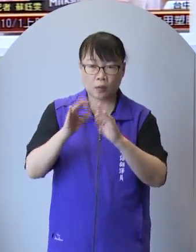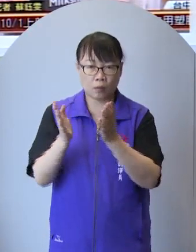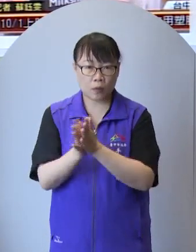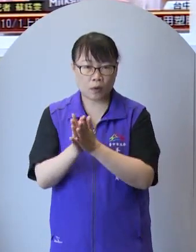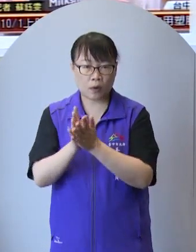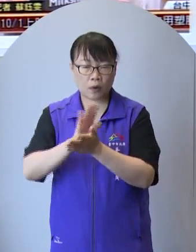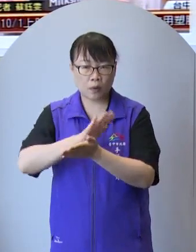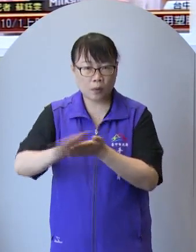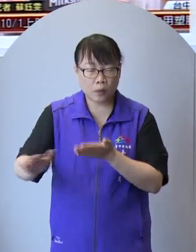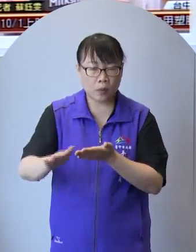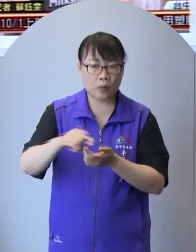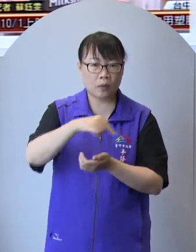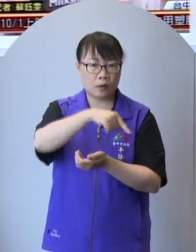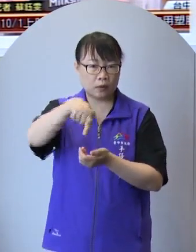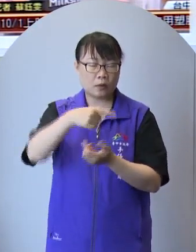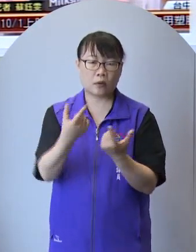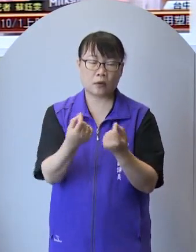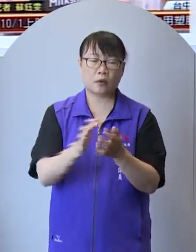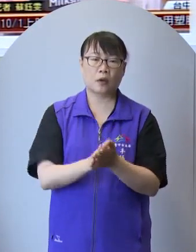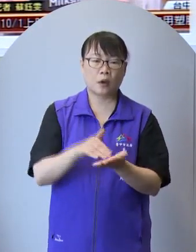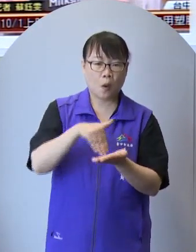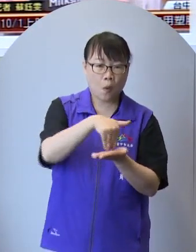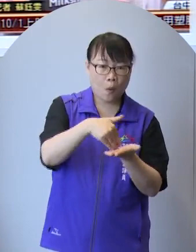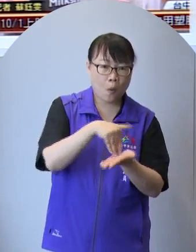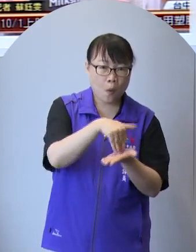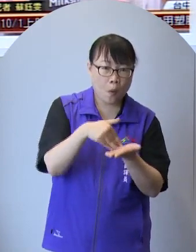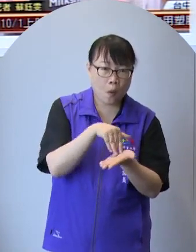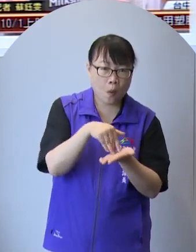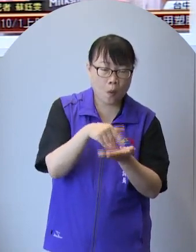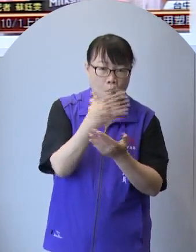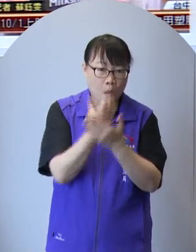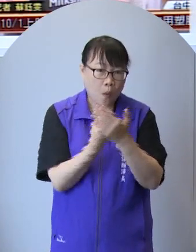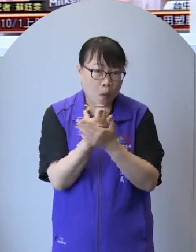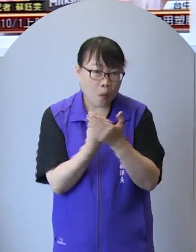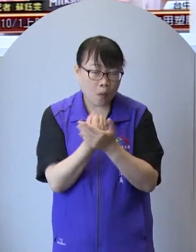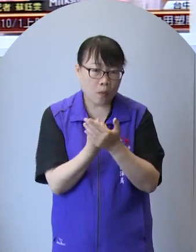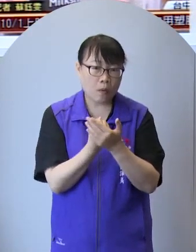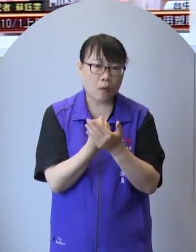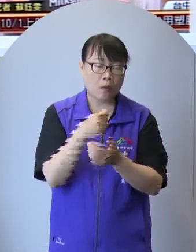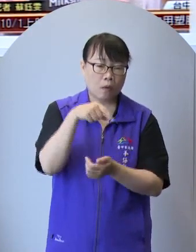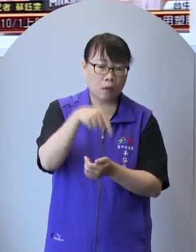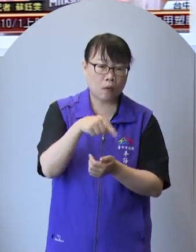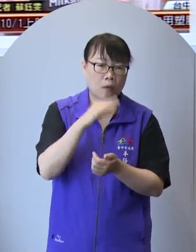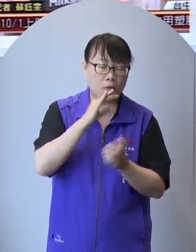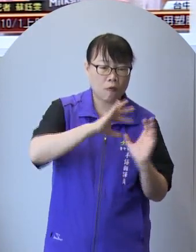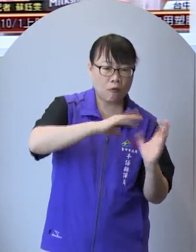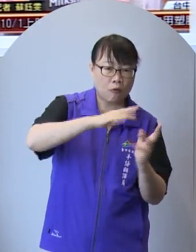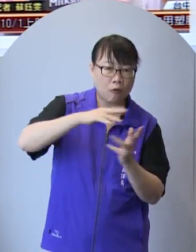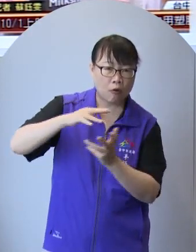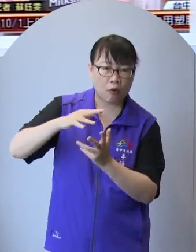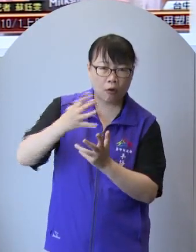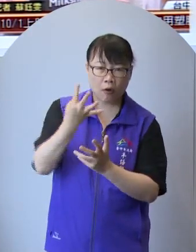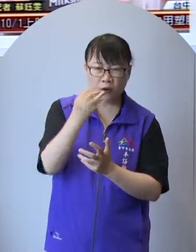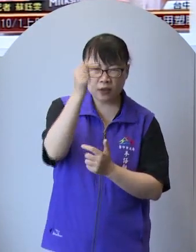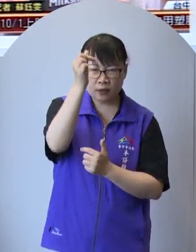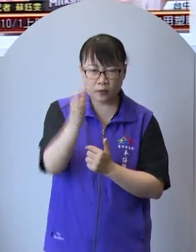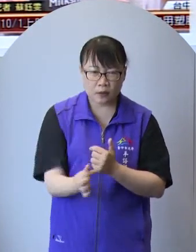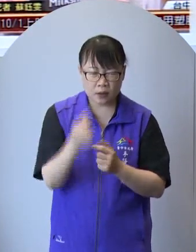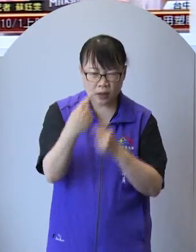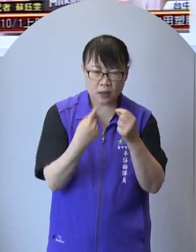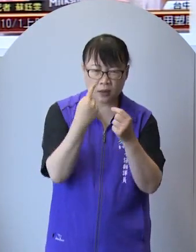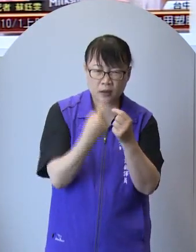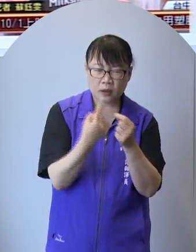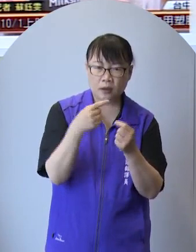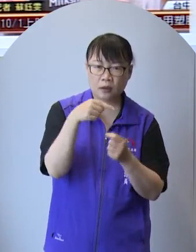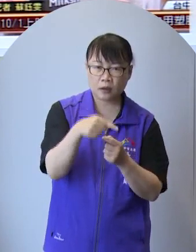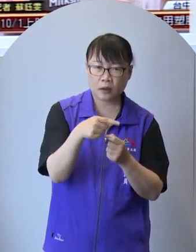原则上，因为塑胶的生命周期啊，它原来是我们储存在地球几亿年的这些所谓的石化燃料，